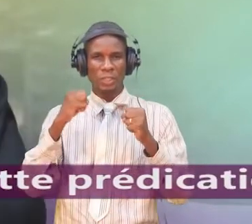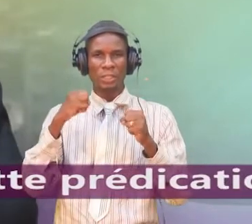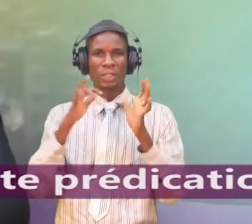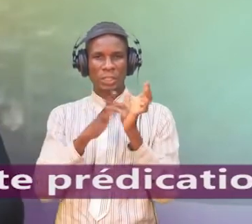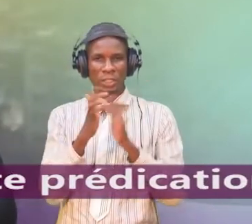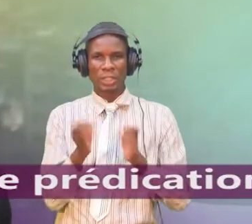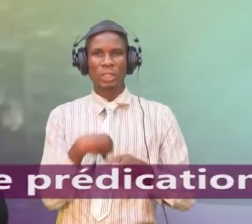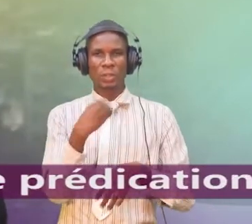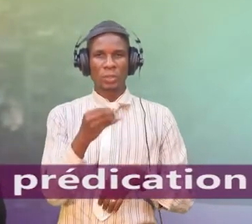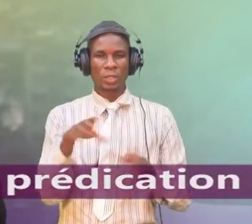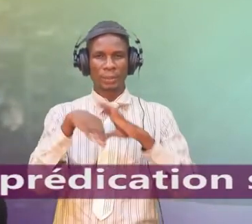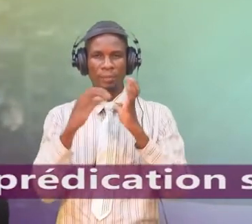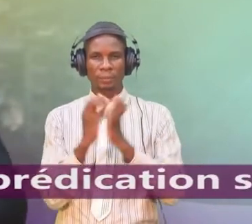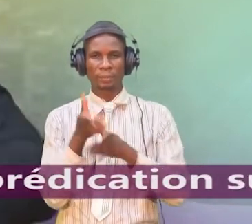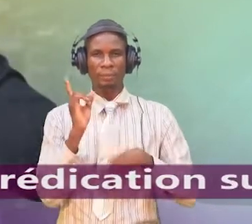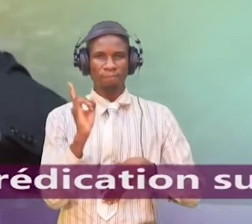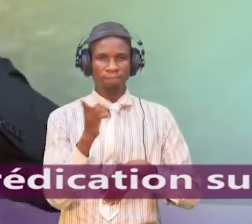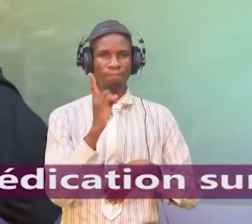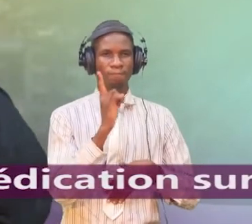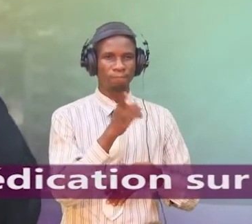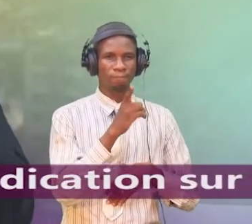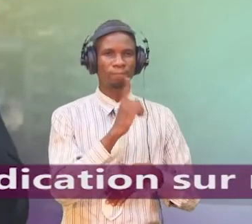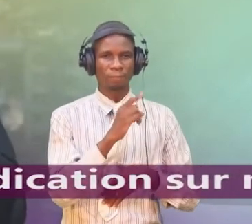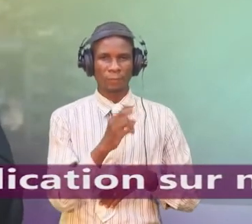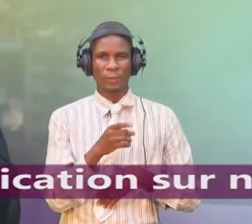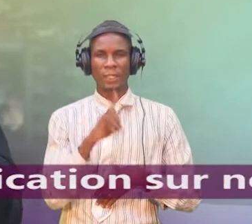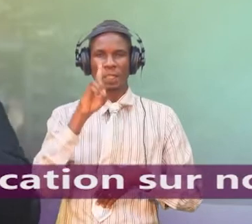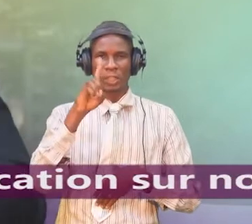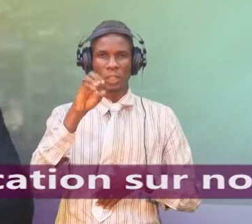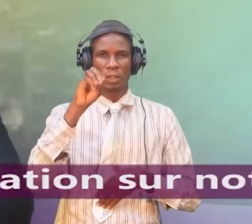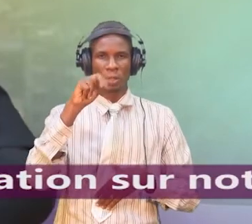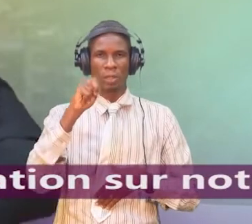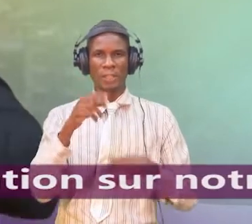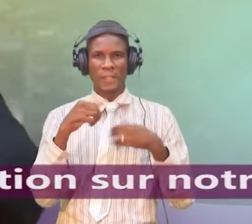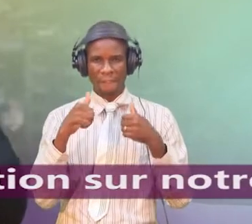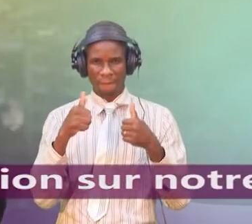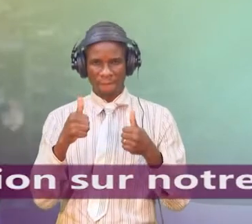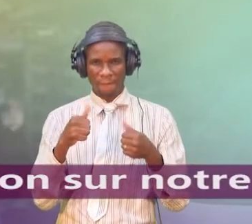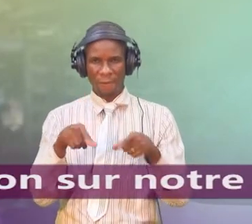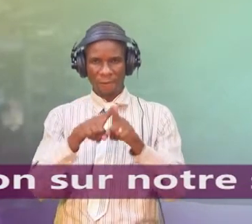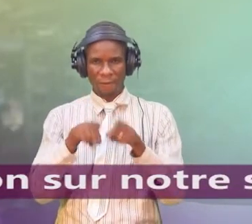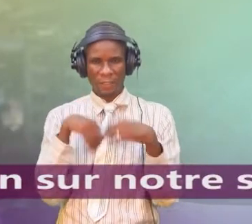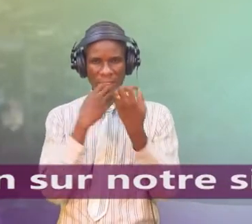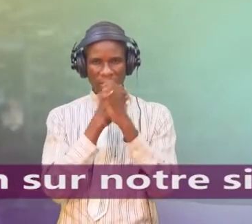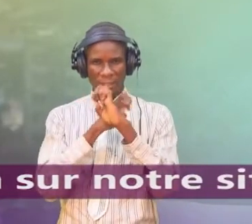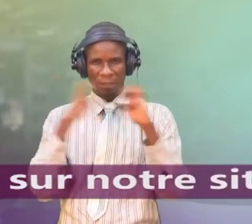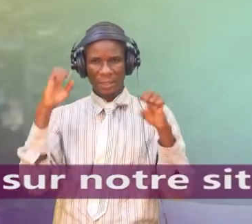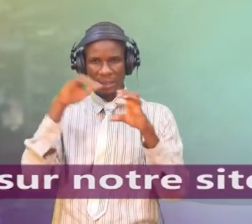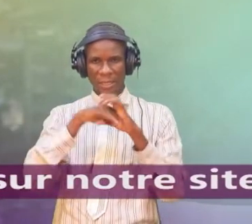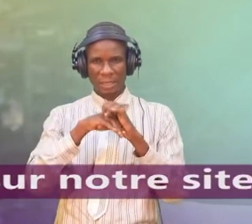na Yesu Kristo oyo apesaka na moto nyonso likabo oyo ya bomoi ya seko kati na